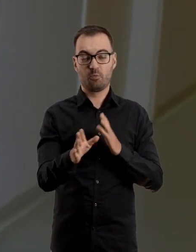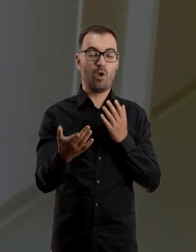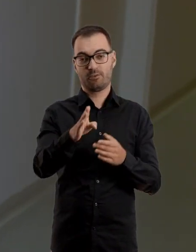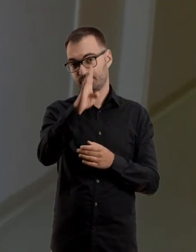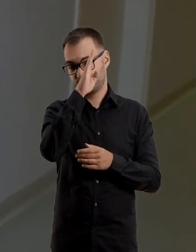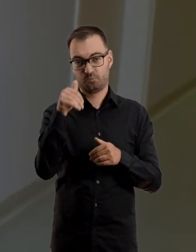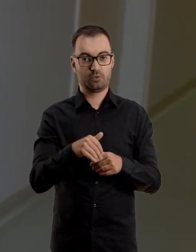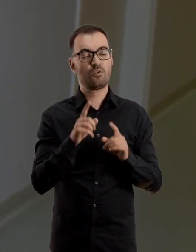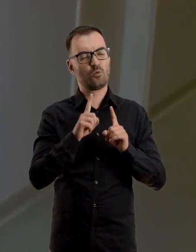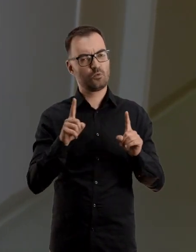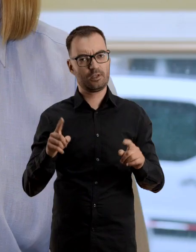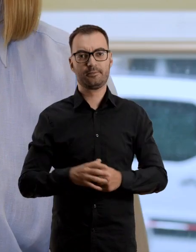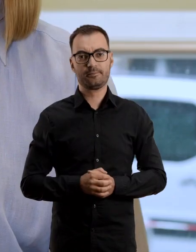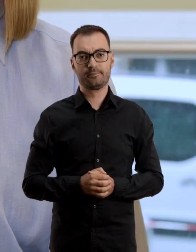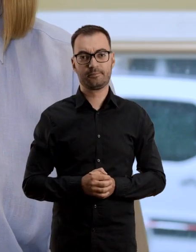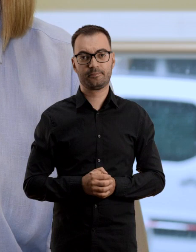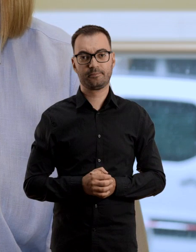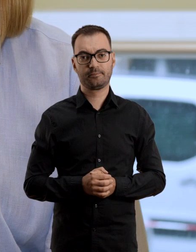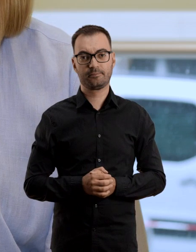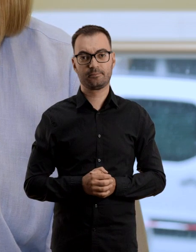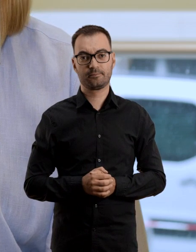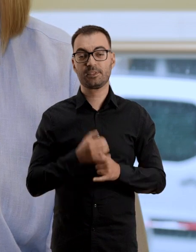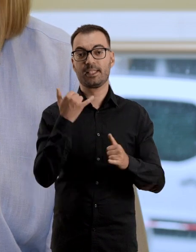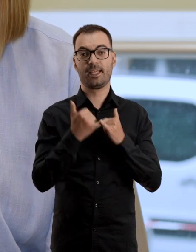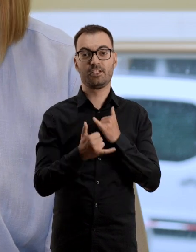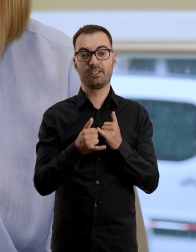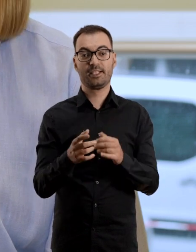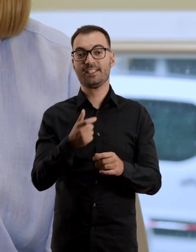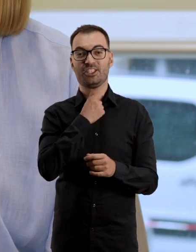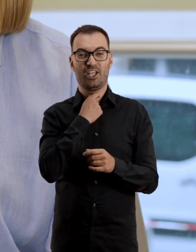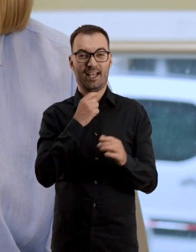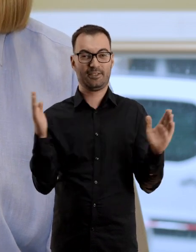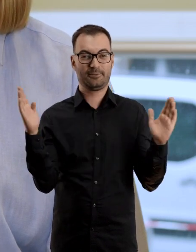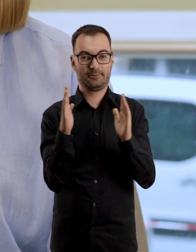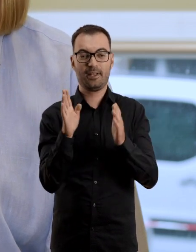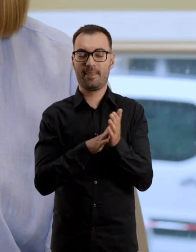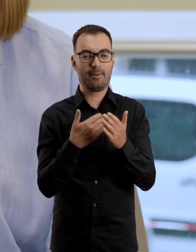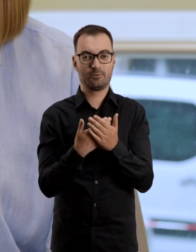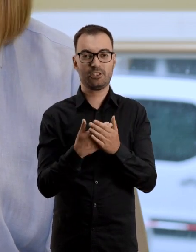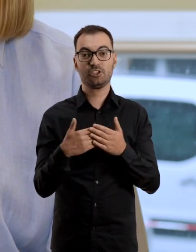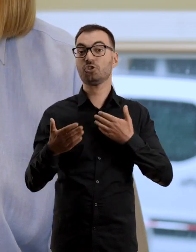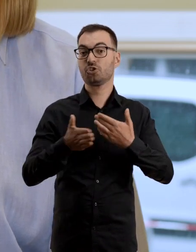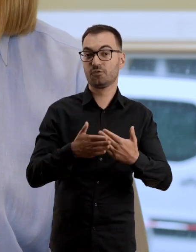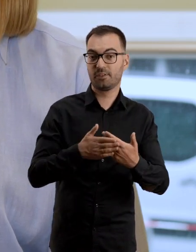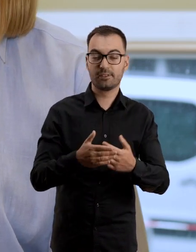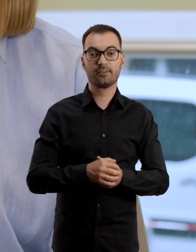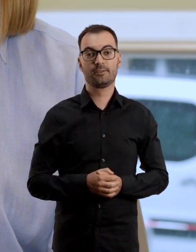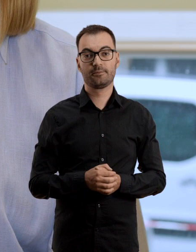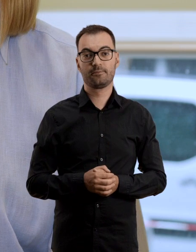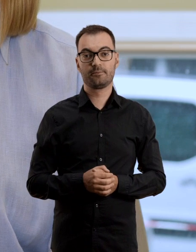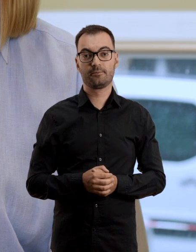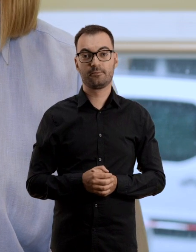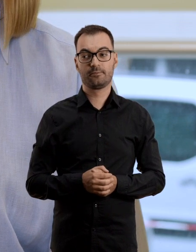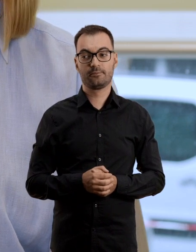korytarzu. Kiedy dochodzimy do wąskiego przejścia, na przykład do drzwi,